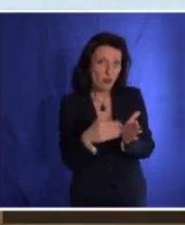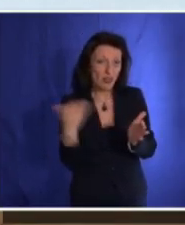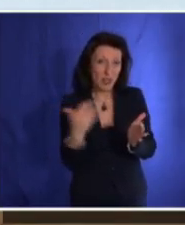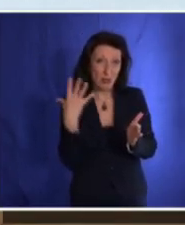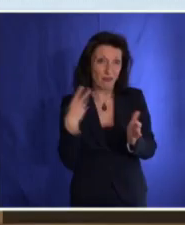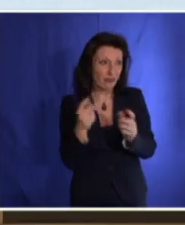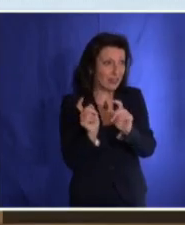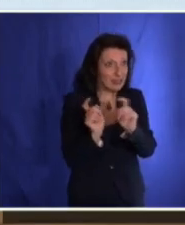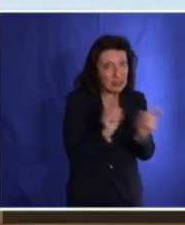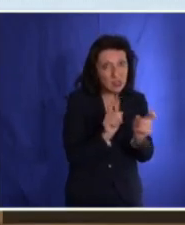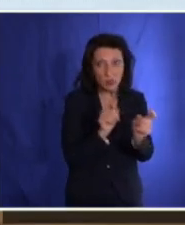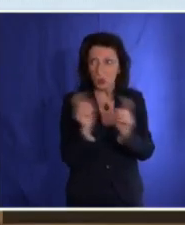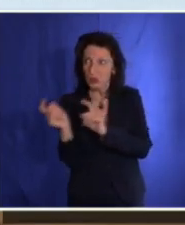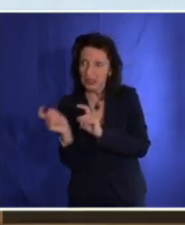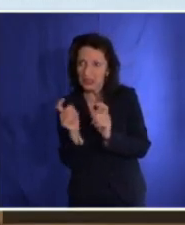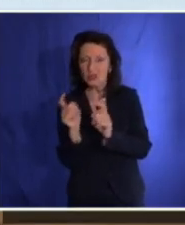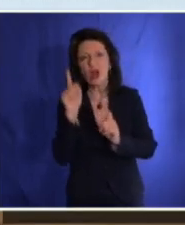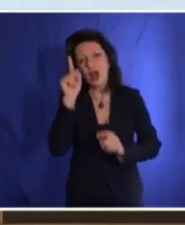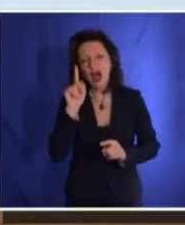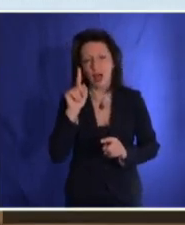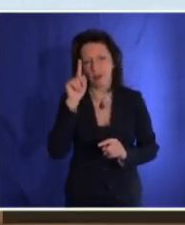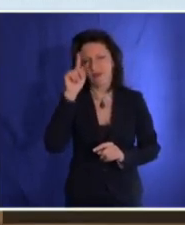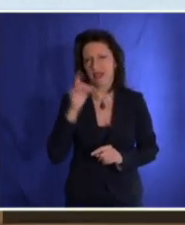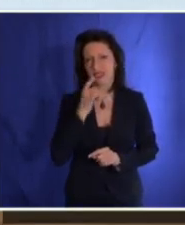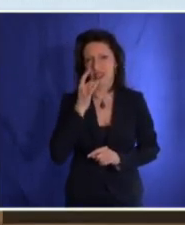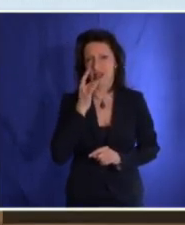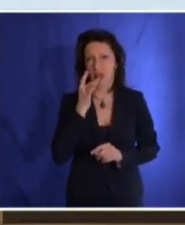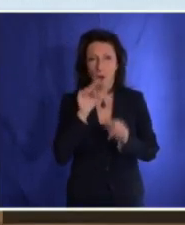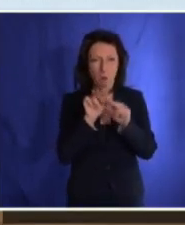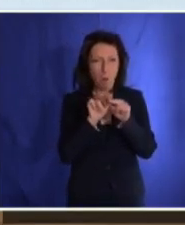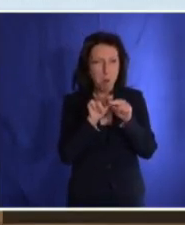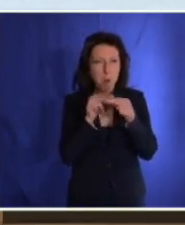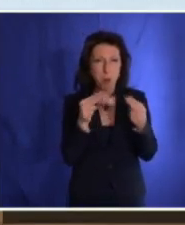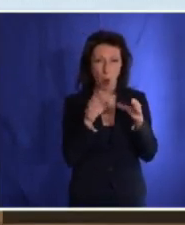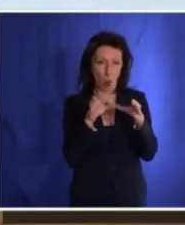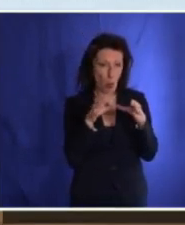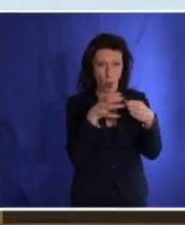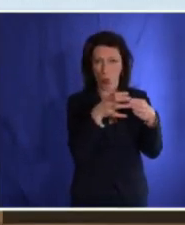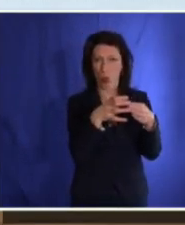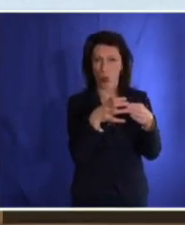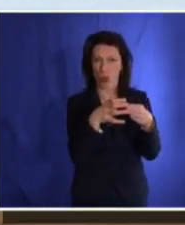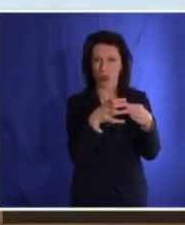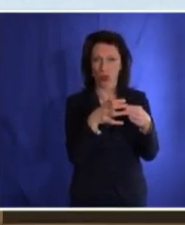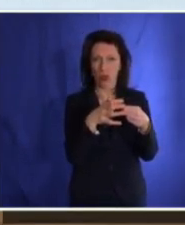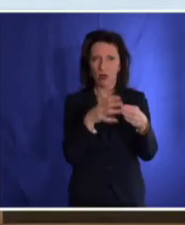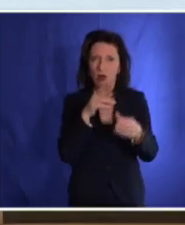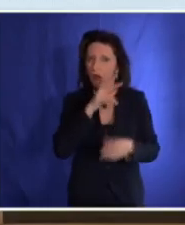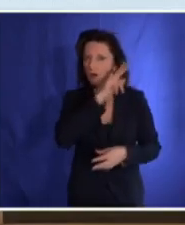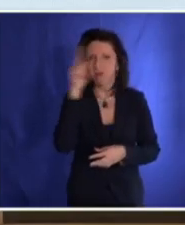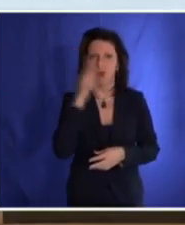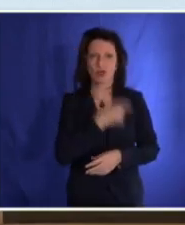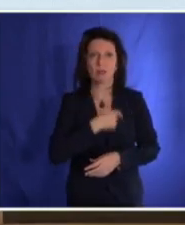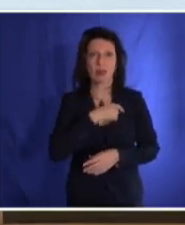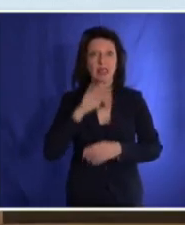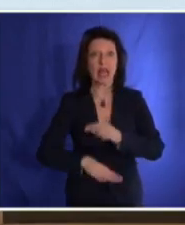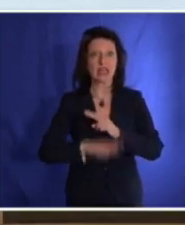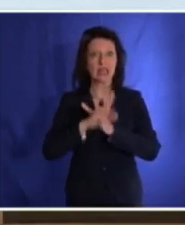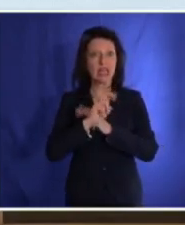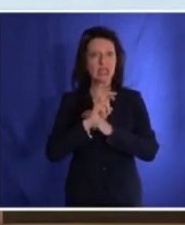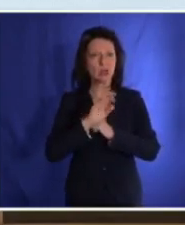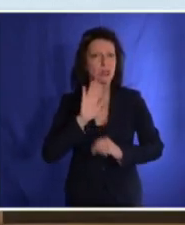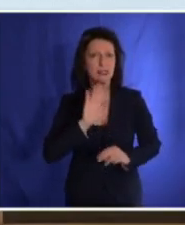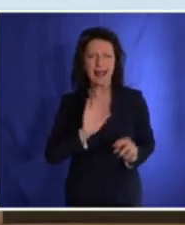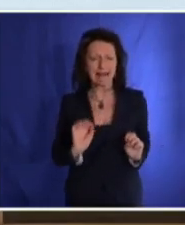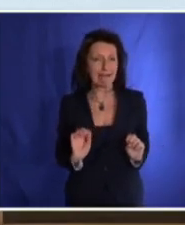liebe Freunde, wir wissen sehr genau, dass die Bünde die ganze Kraftkammer der Volkspartei Niederösterreich sind, und auf das bin ich